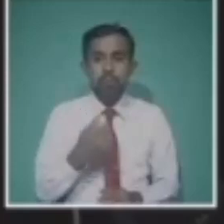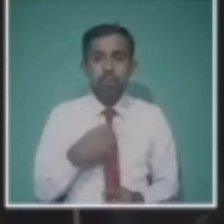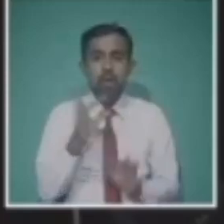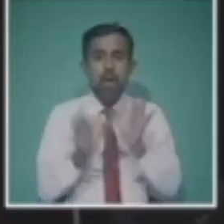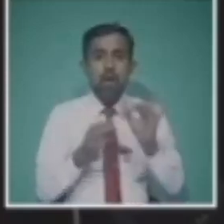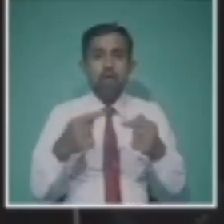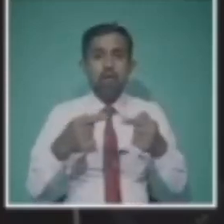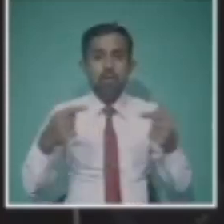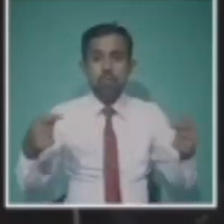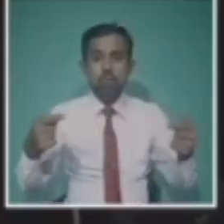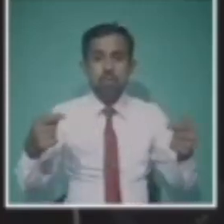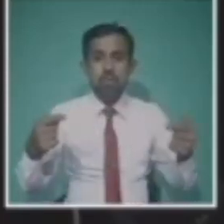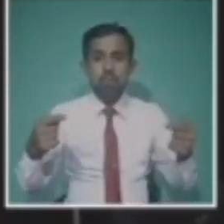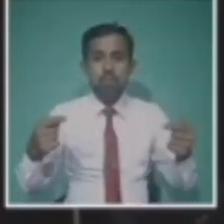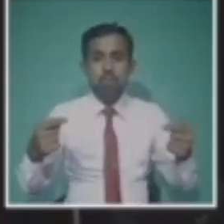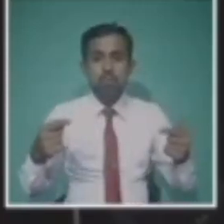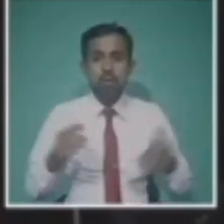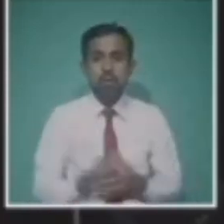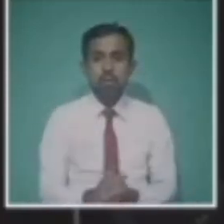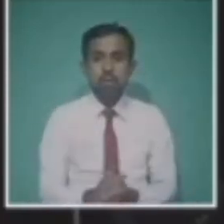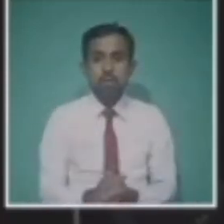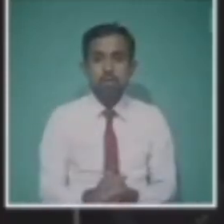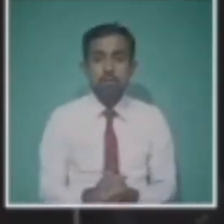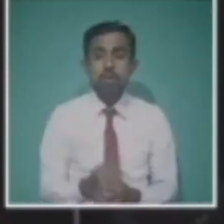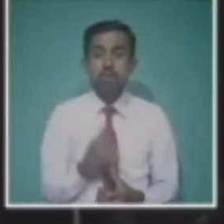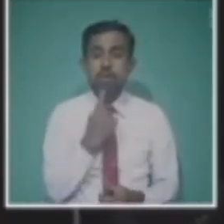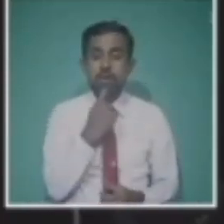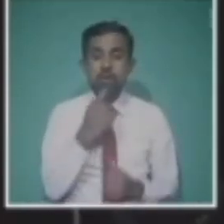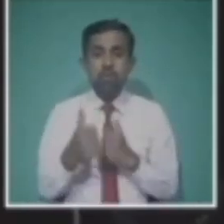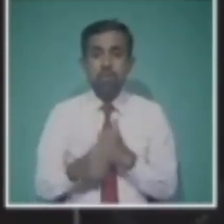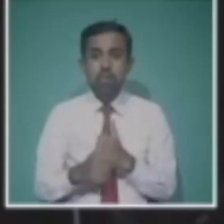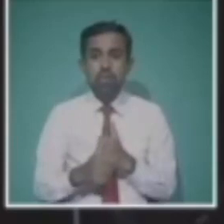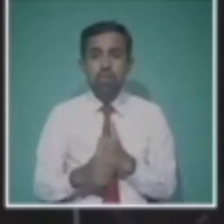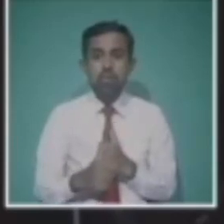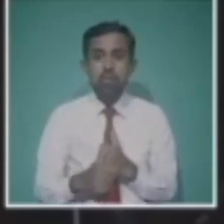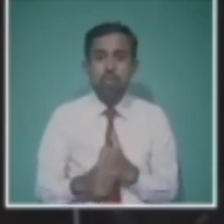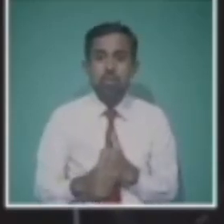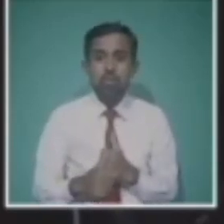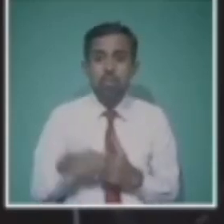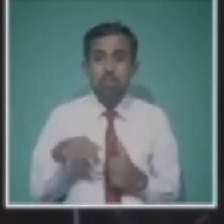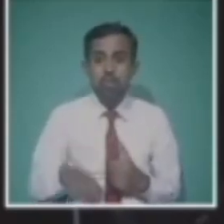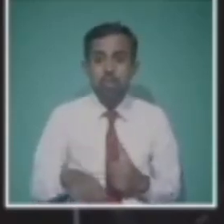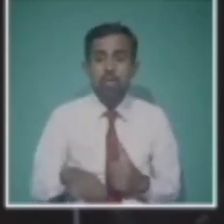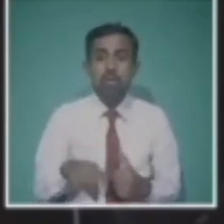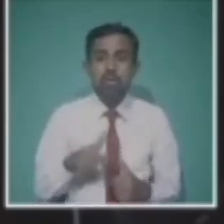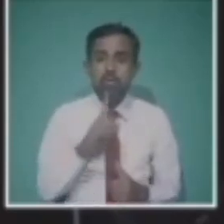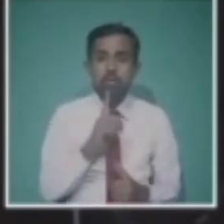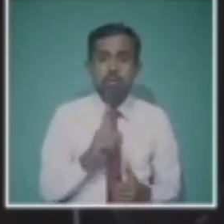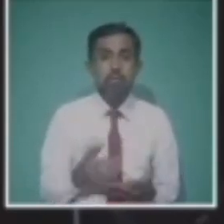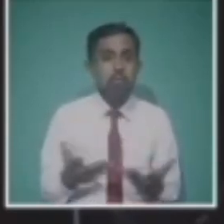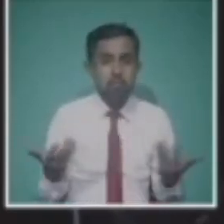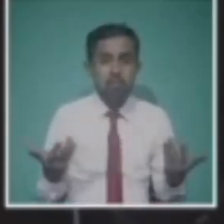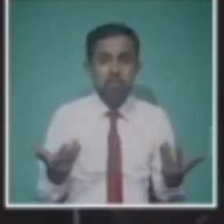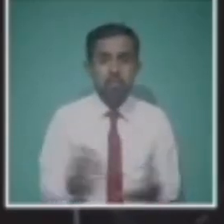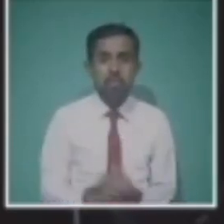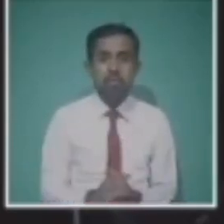කතාවට කලින් කිව්වා එවැනිම දෙයක්, තේ උපයලා ගේන මුදල් වලින් 50%ක්වත් ලංකාවට ඉන්නේ නැහැ